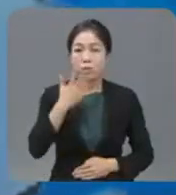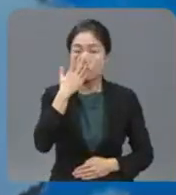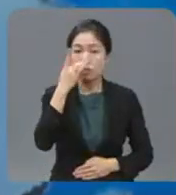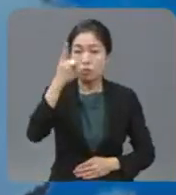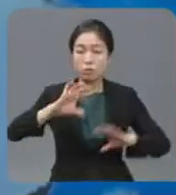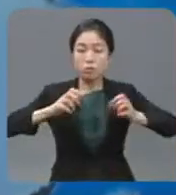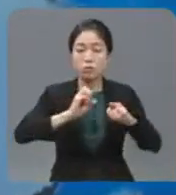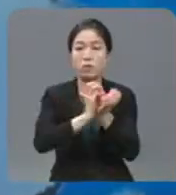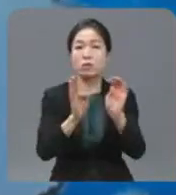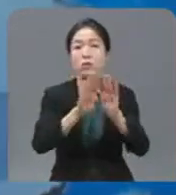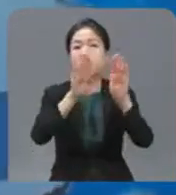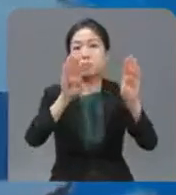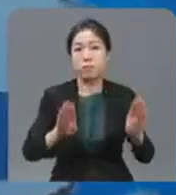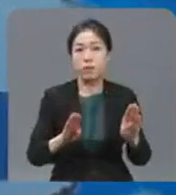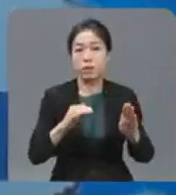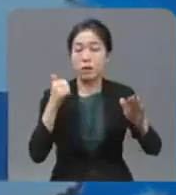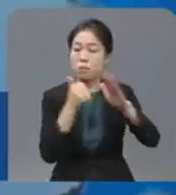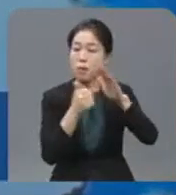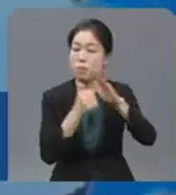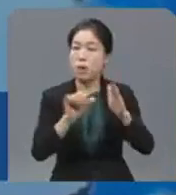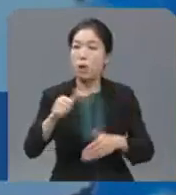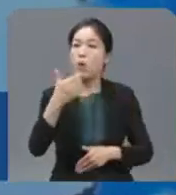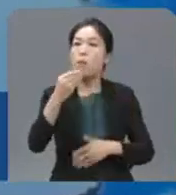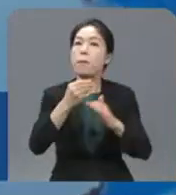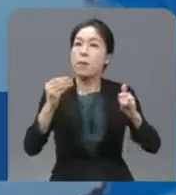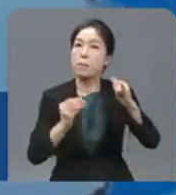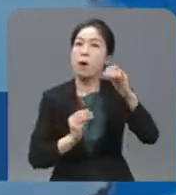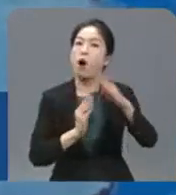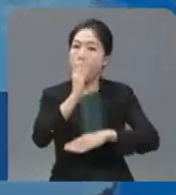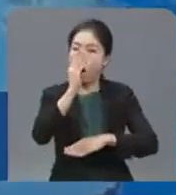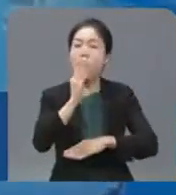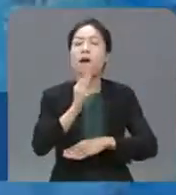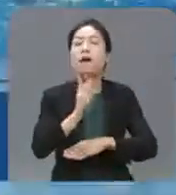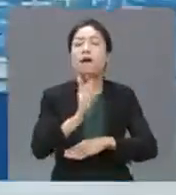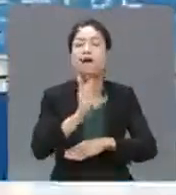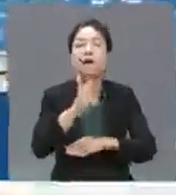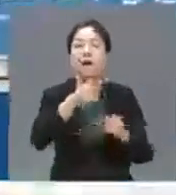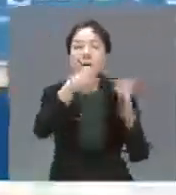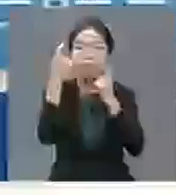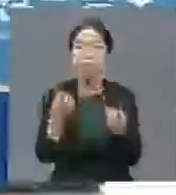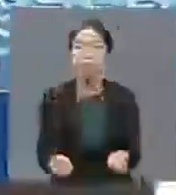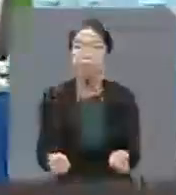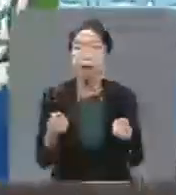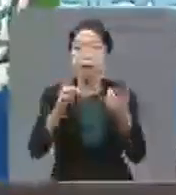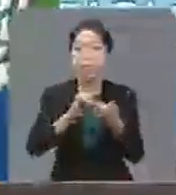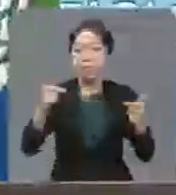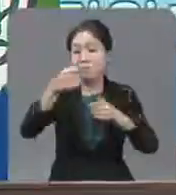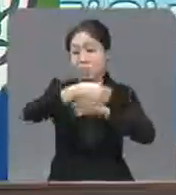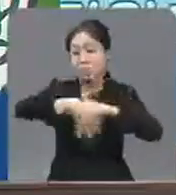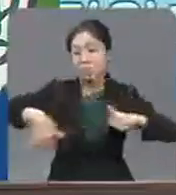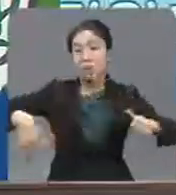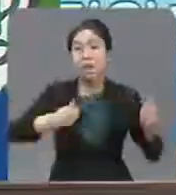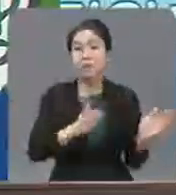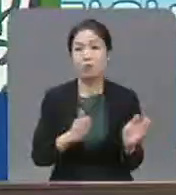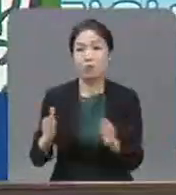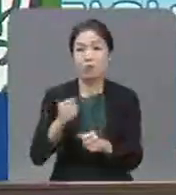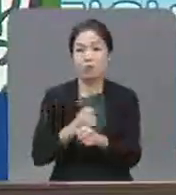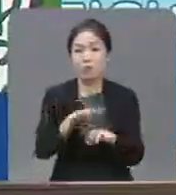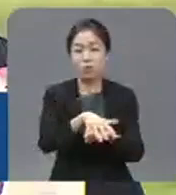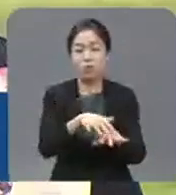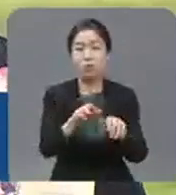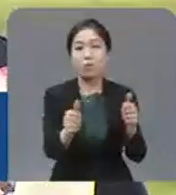순천만 국제정원박람회 관람객 500만명 돌파를 기념하는 축하행사가 다양하게 펼쳐집니다 박람회